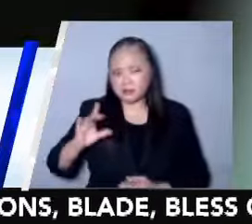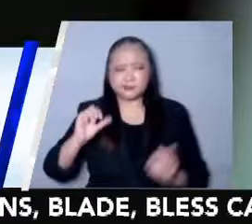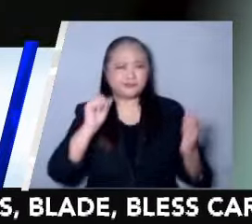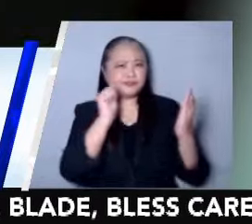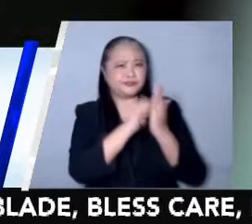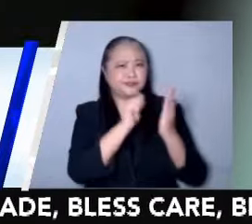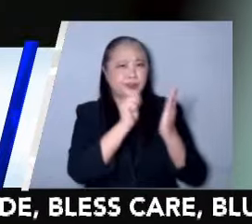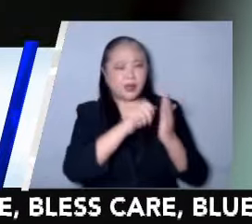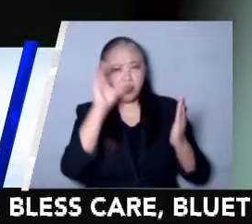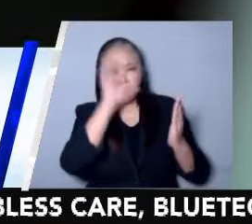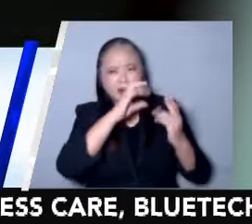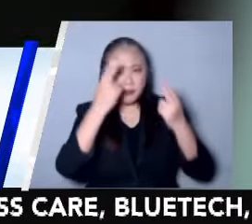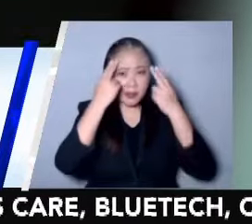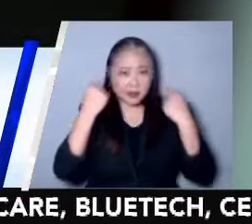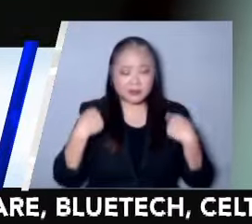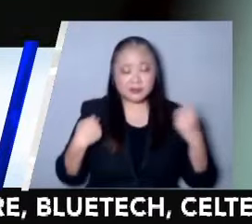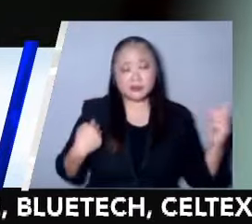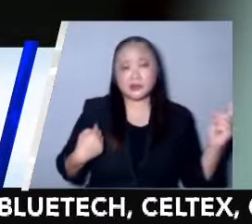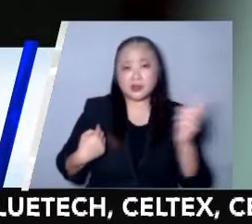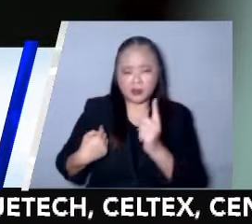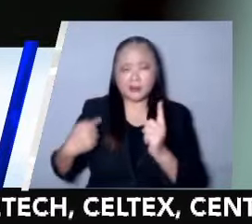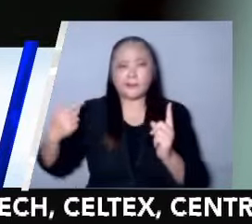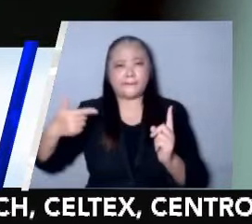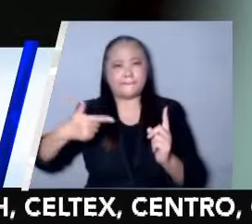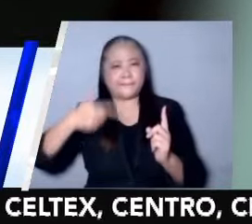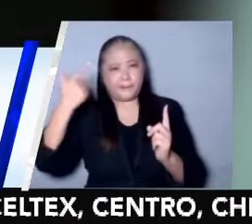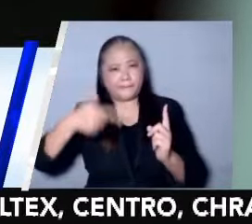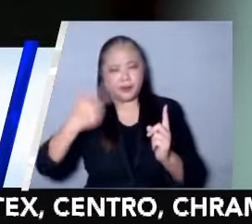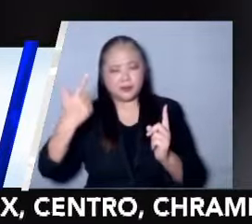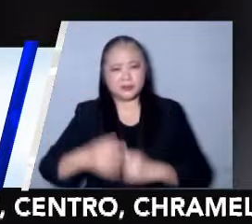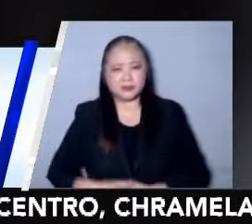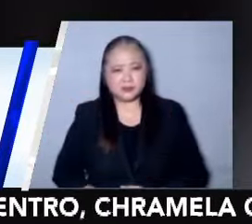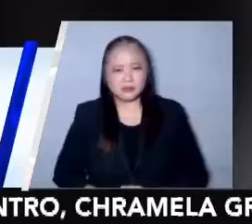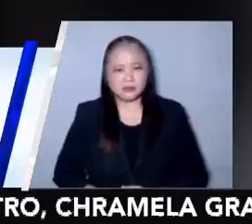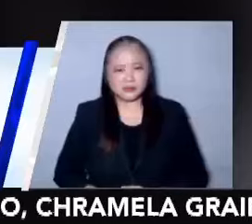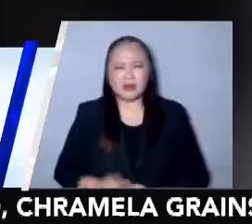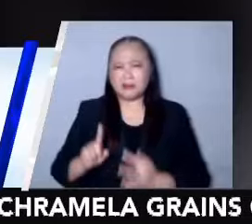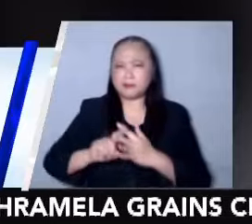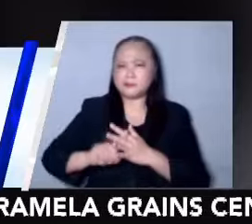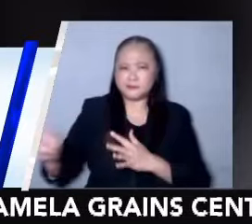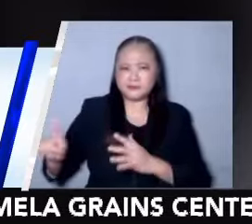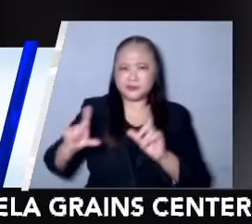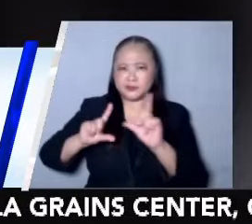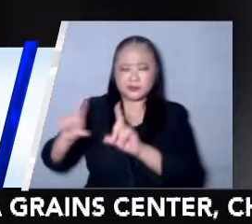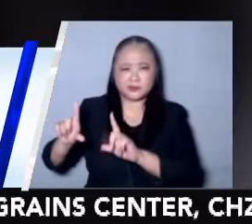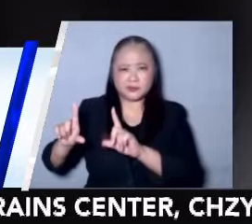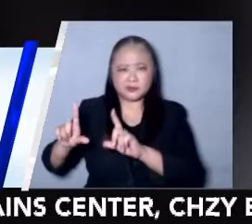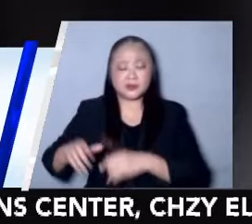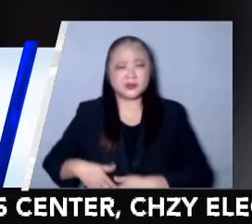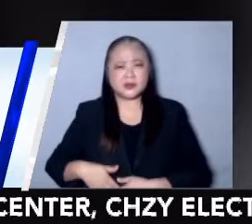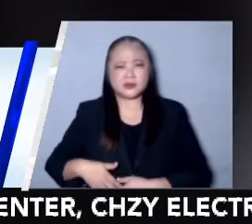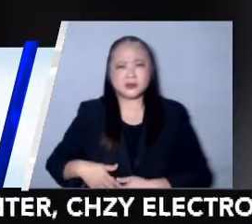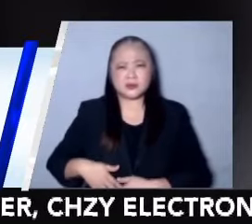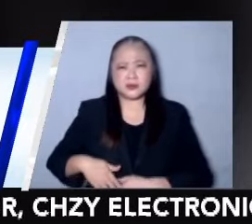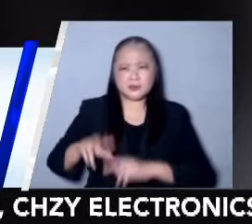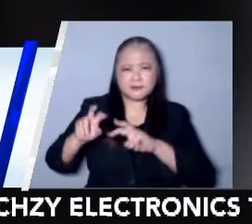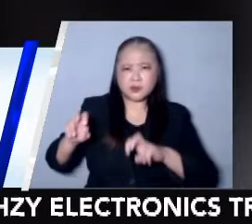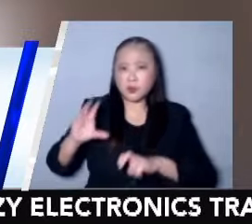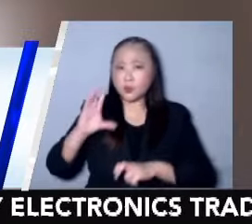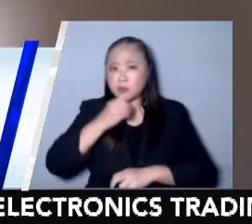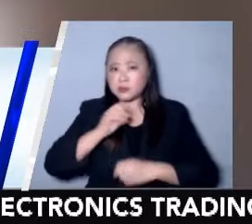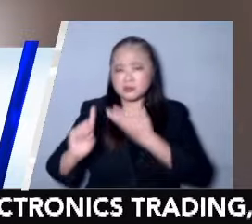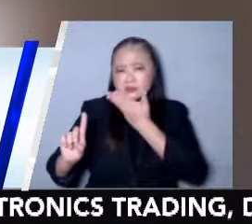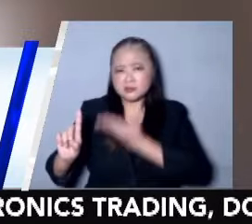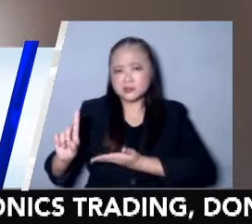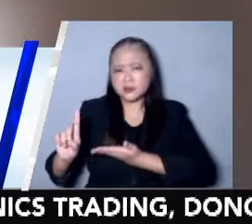pinto ang madre, doon na siya binaril. Makas ang salarin at patuloy niya alam kung sino ang salarin at ang motibo ng kanyang